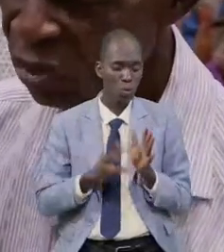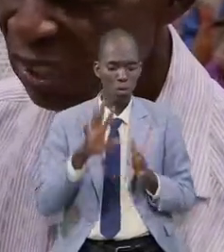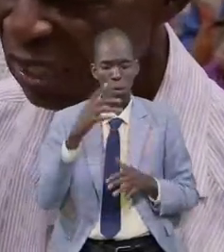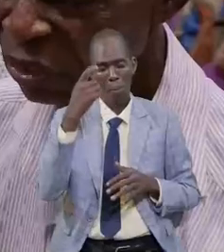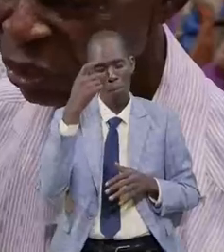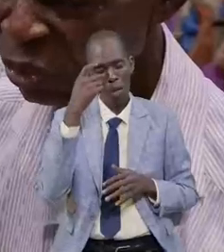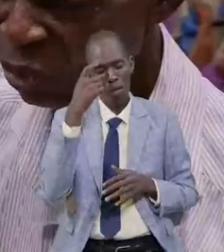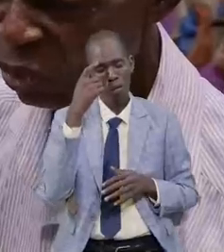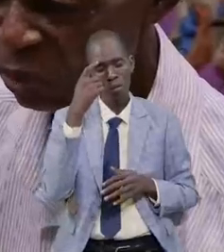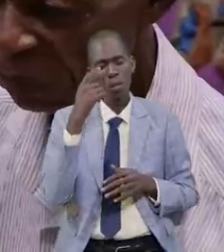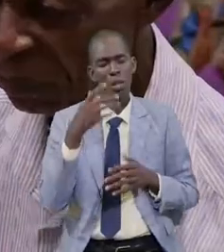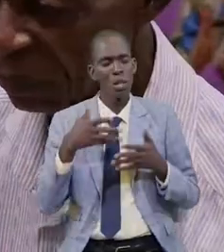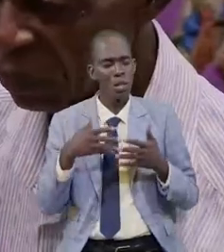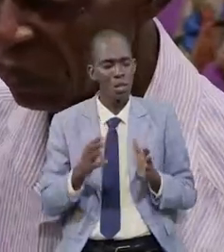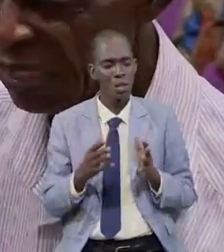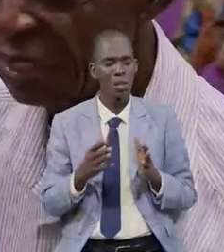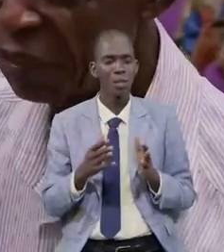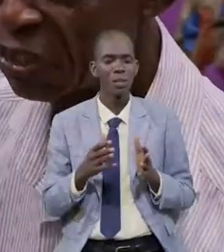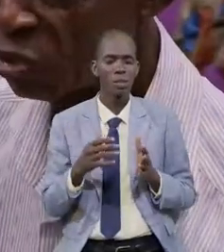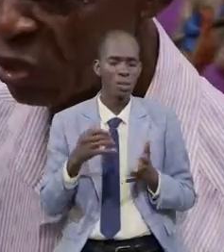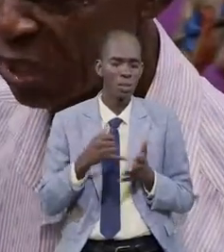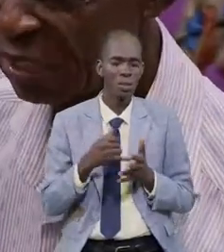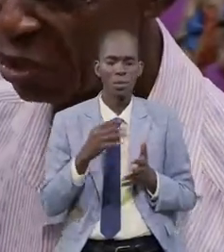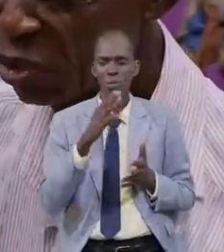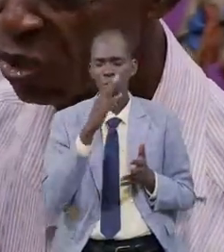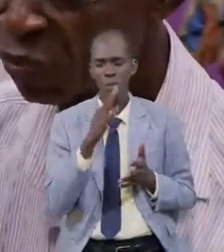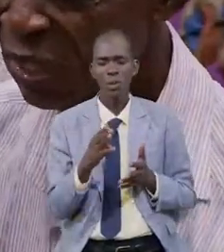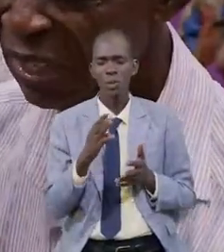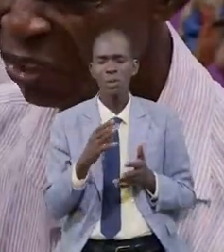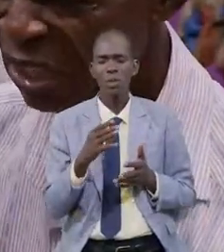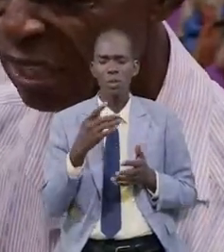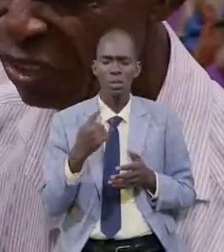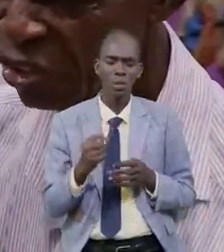et que Christ soit le Sauveur et le Seigneur.